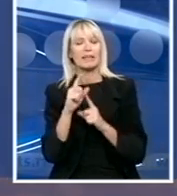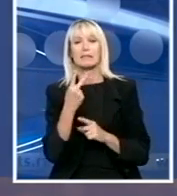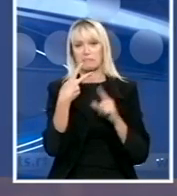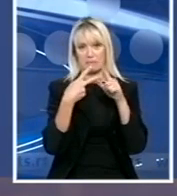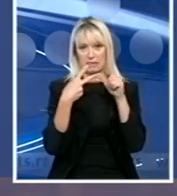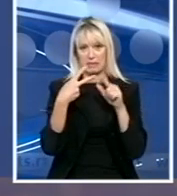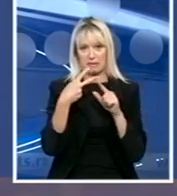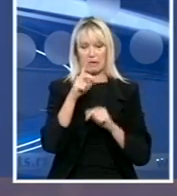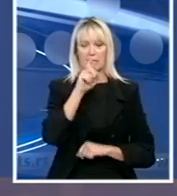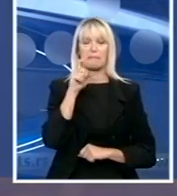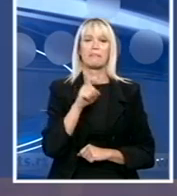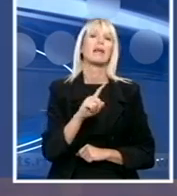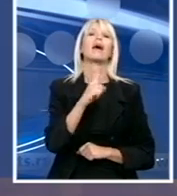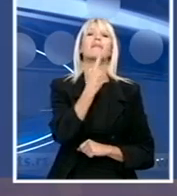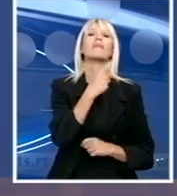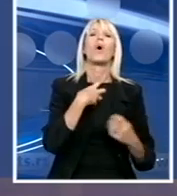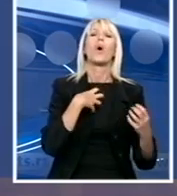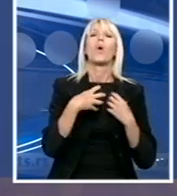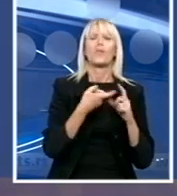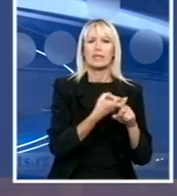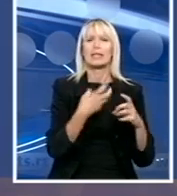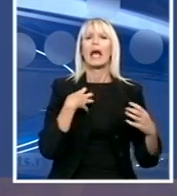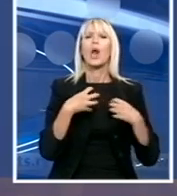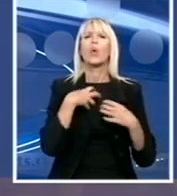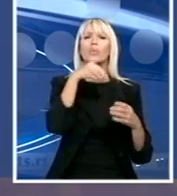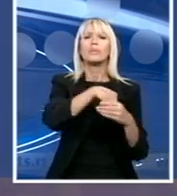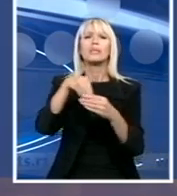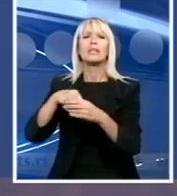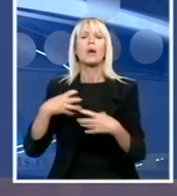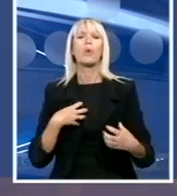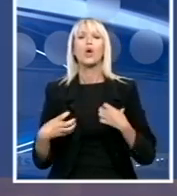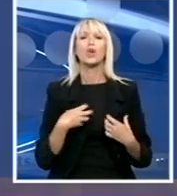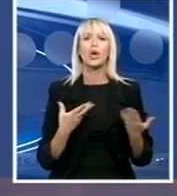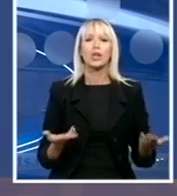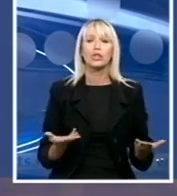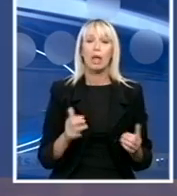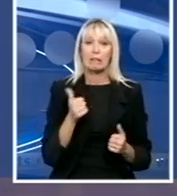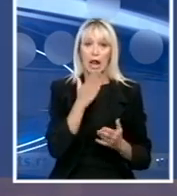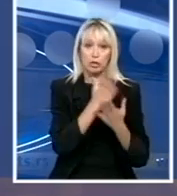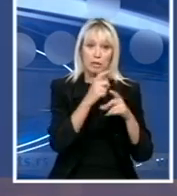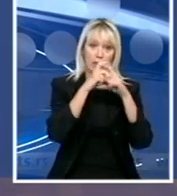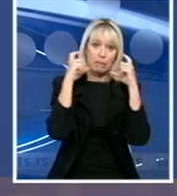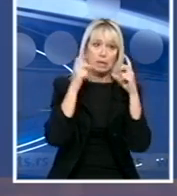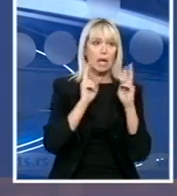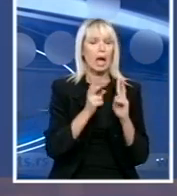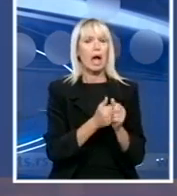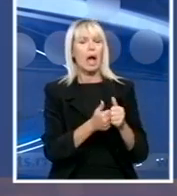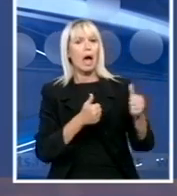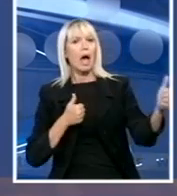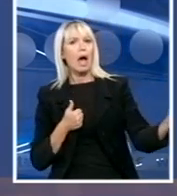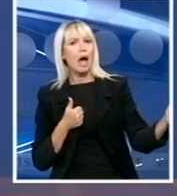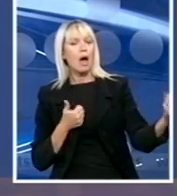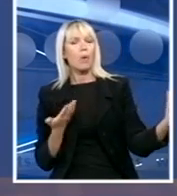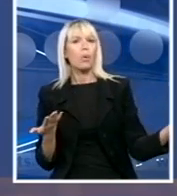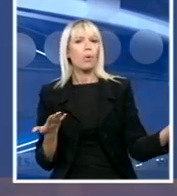odnosi konkretno na glumce u pozorištima. Da li će oni nositi maske ili ne? Kako da drže fizičku distancu? To je jedan